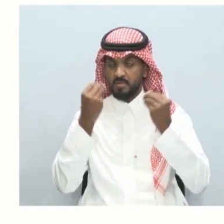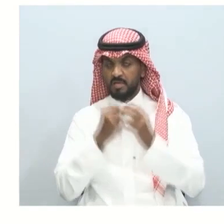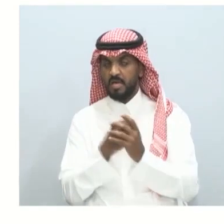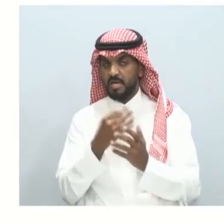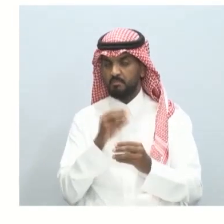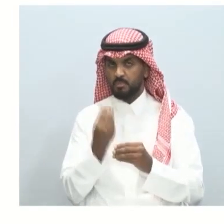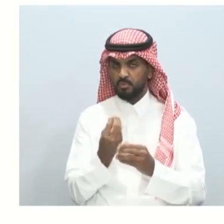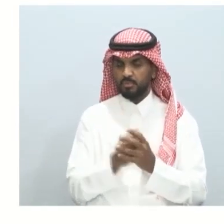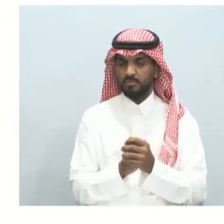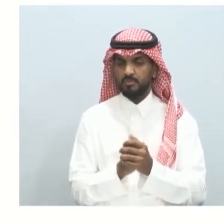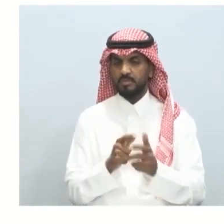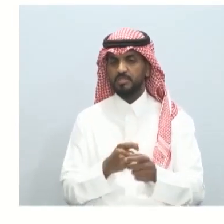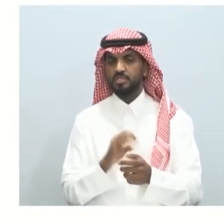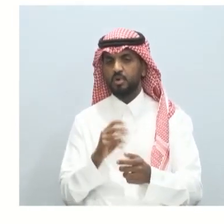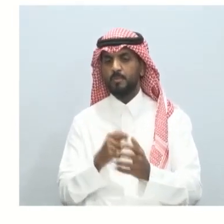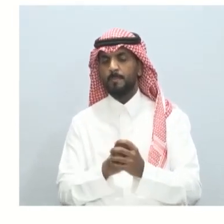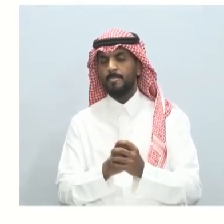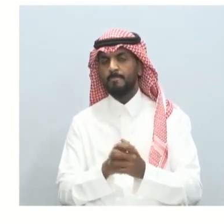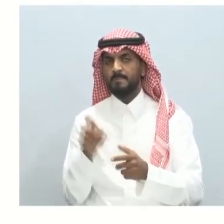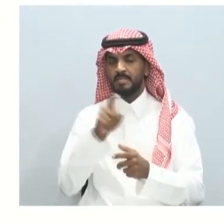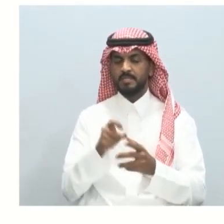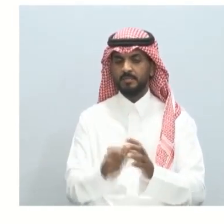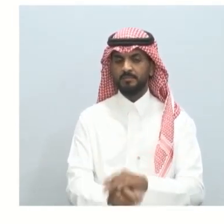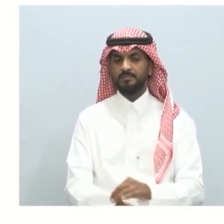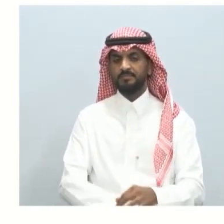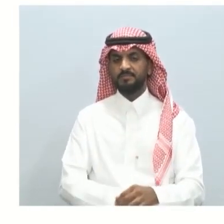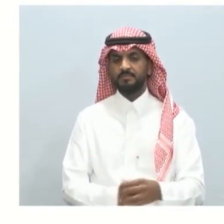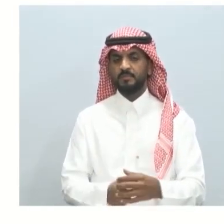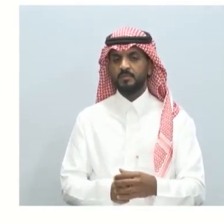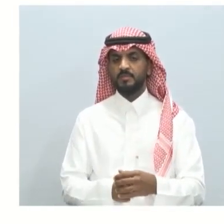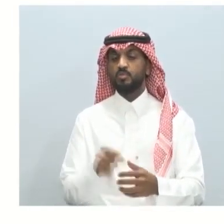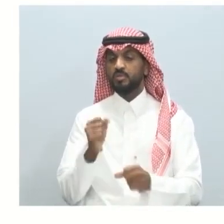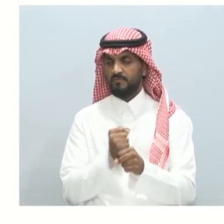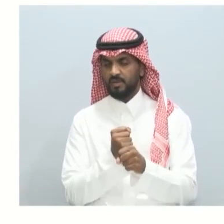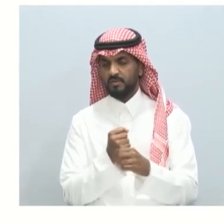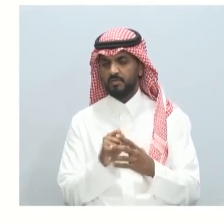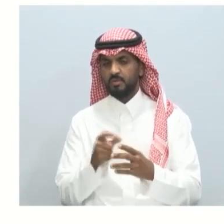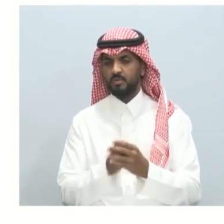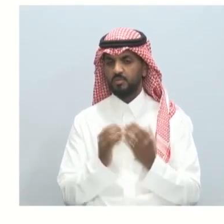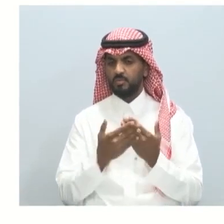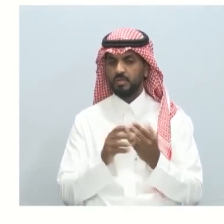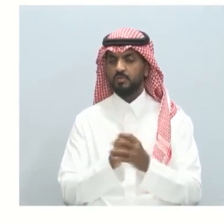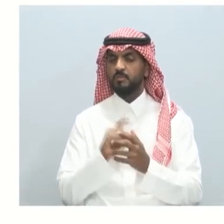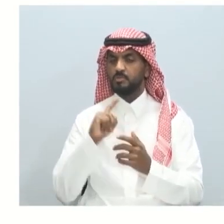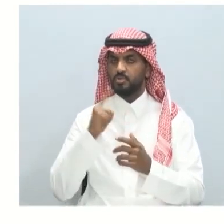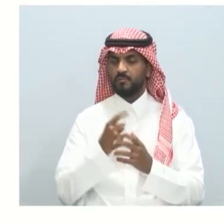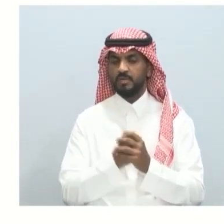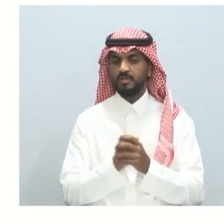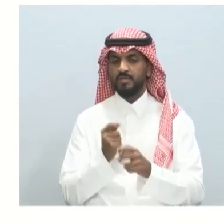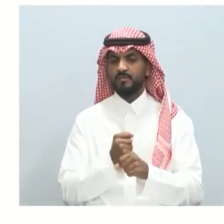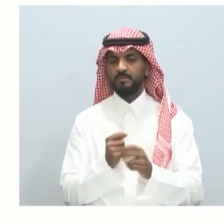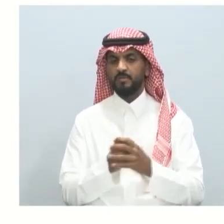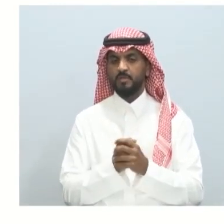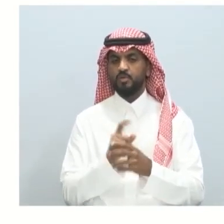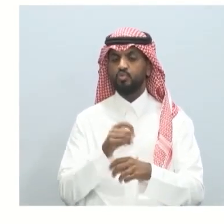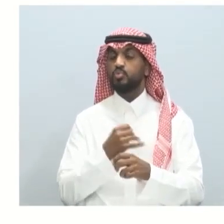بالقراءه ببط وعنايه من اجل الاجابه انواع معينه من الاسئله فانك سوف تفعل كما انه اذا طلب منك ان تقرا بسرعه فائقه فانك تفعل